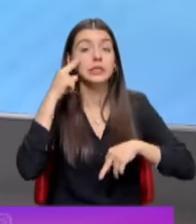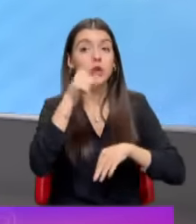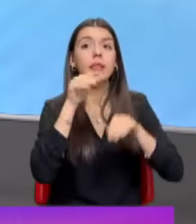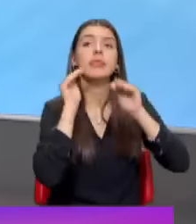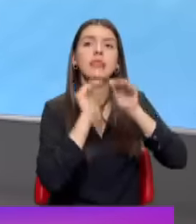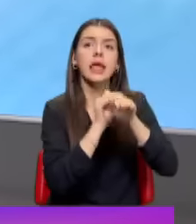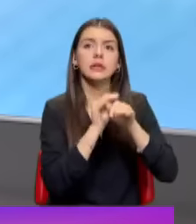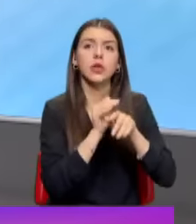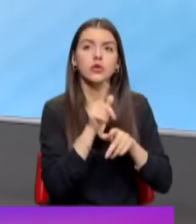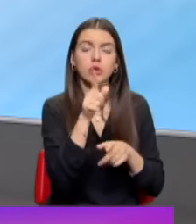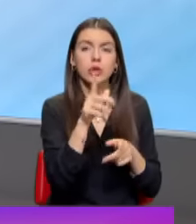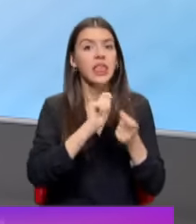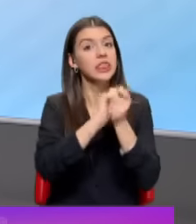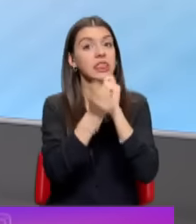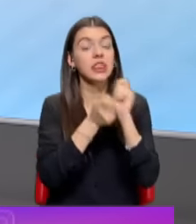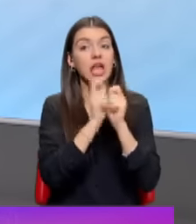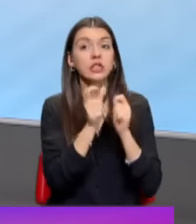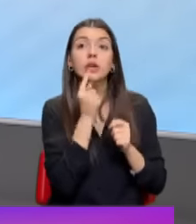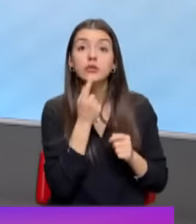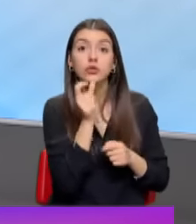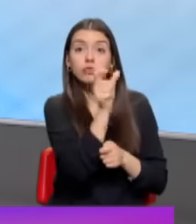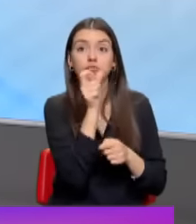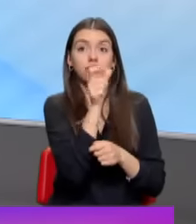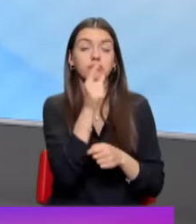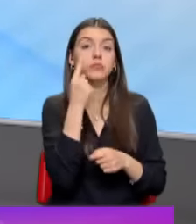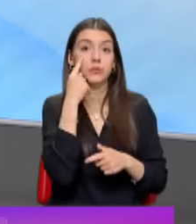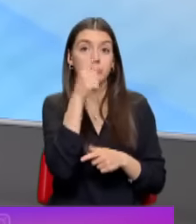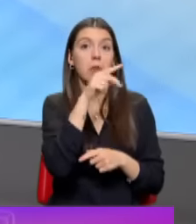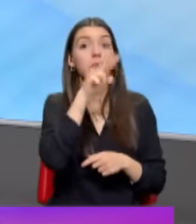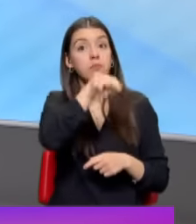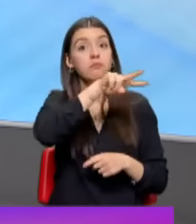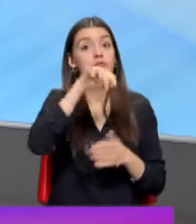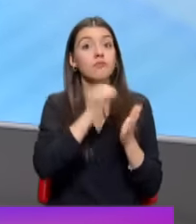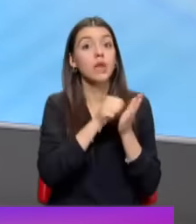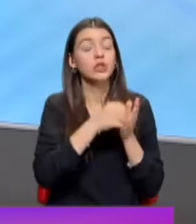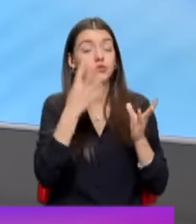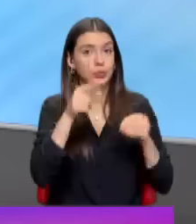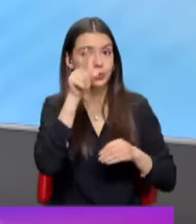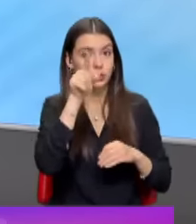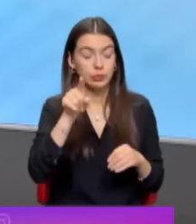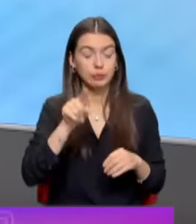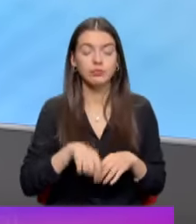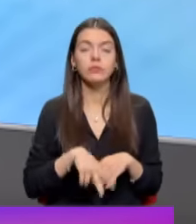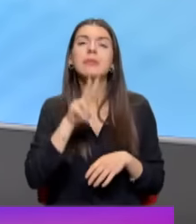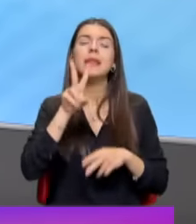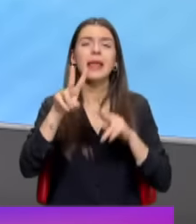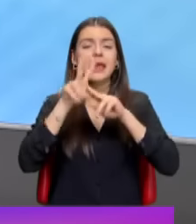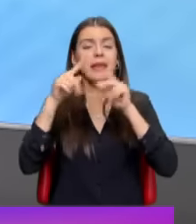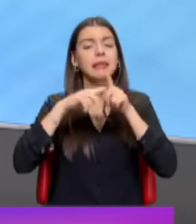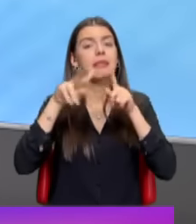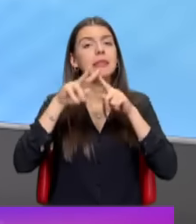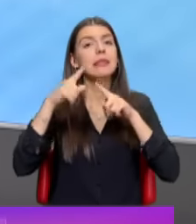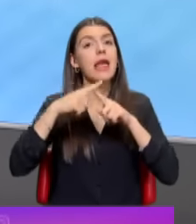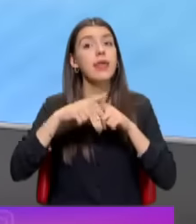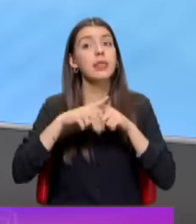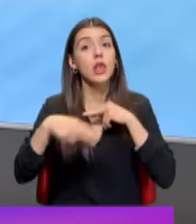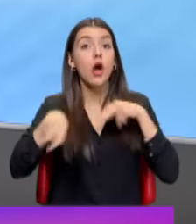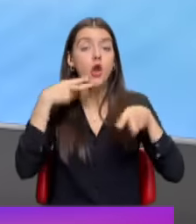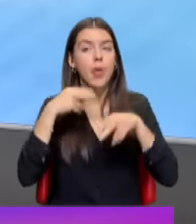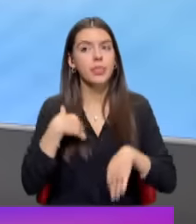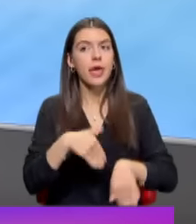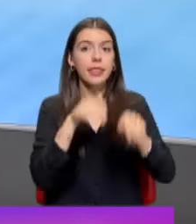ilgili değişen söylemlere dikkat çekerek konuyu manşete taşıyor. Kent lokantalarını